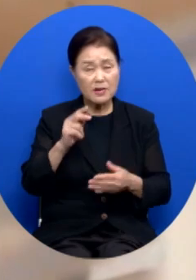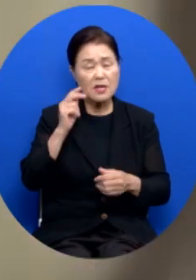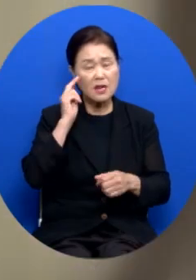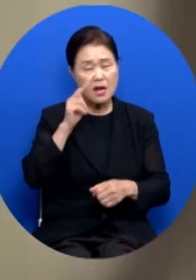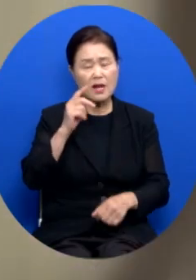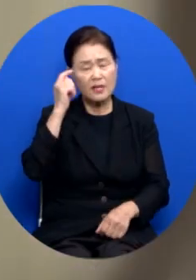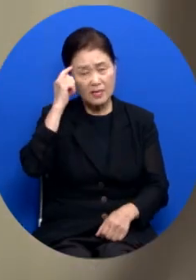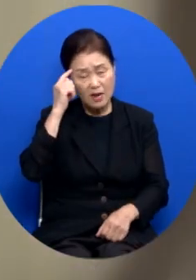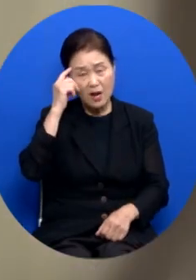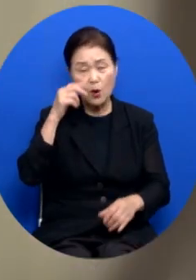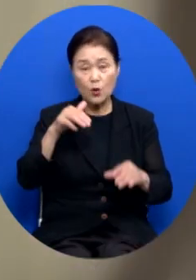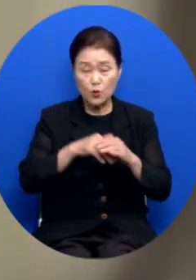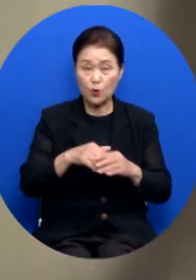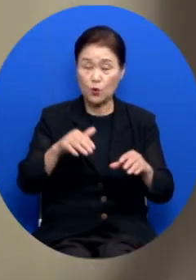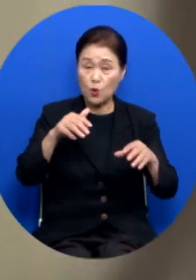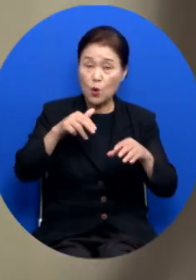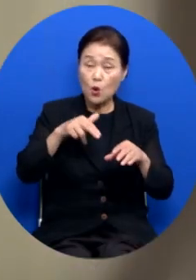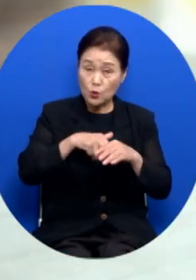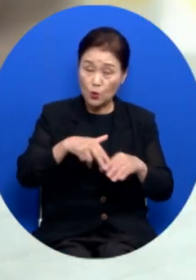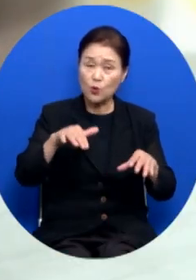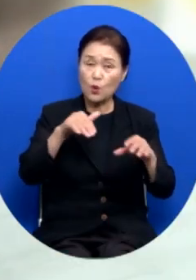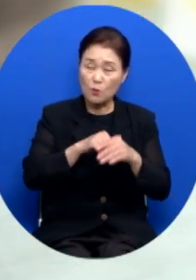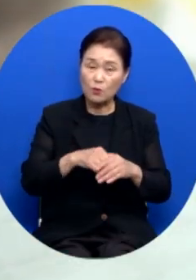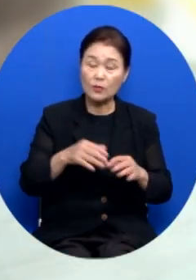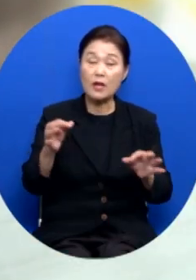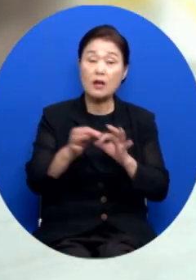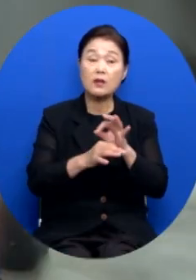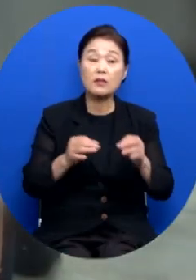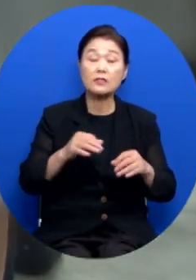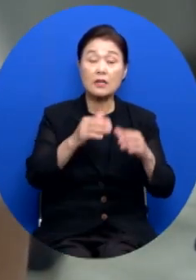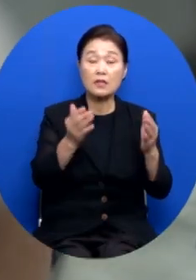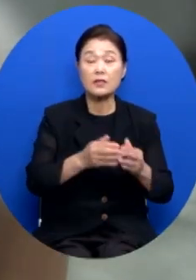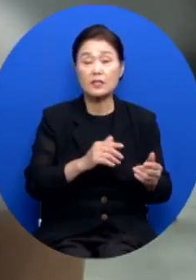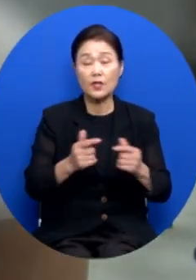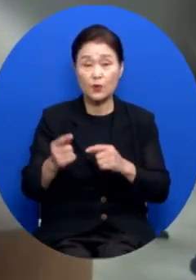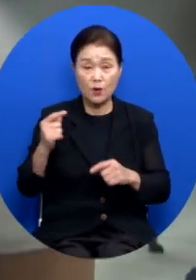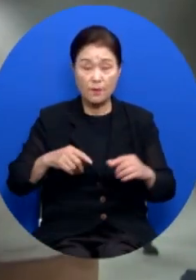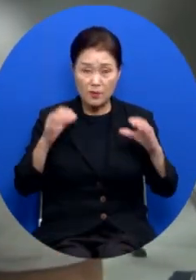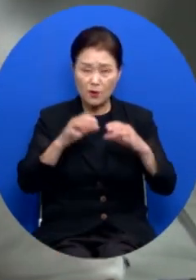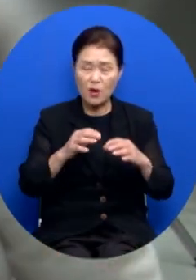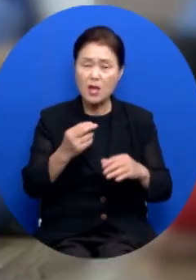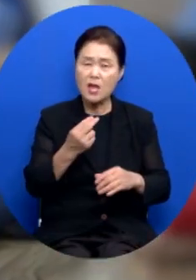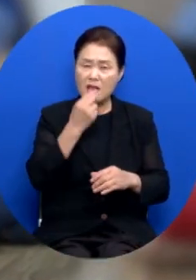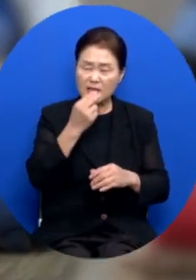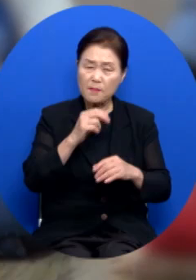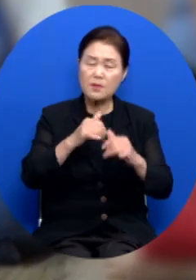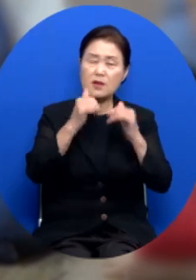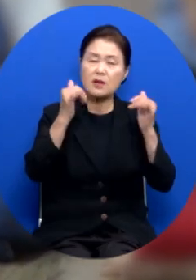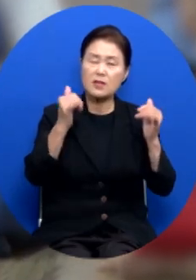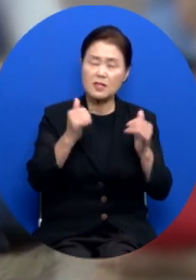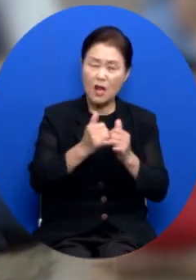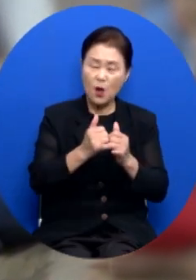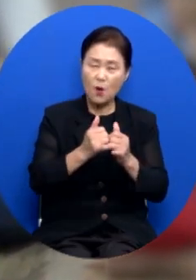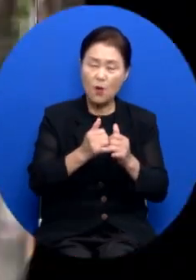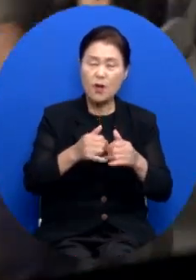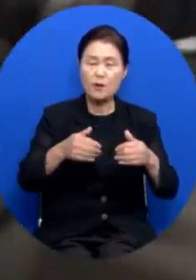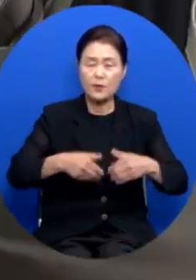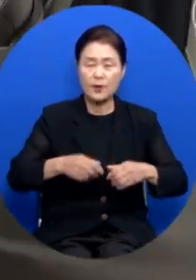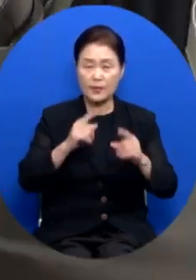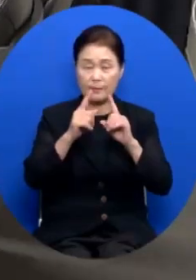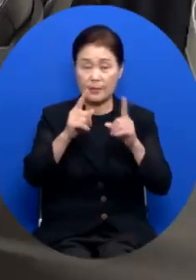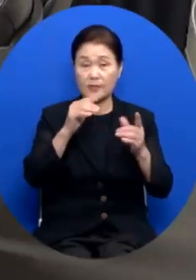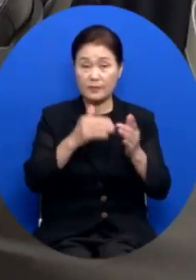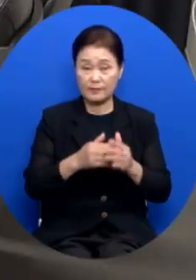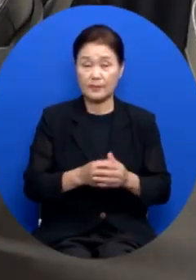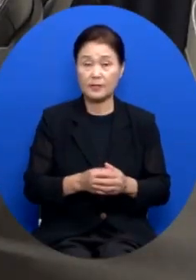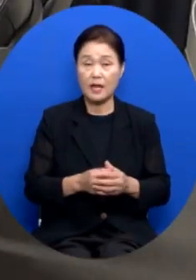종교, 문화, 경제계와 협력해 생명 존중 사회를 열어가는 데 최선을 다해야 한다고 강조했습니다. 같은